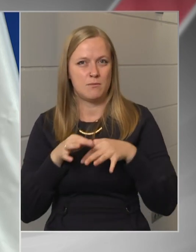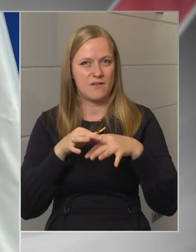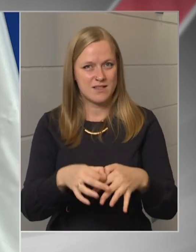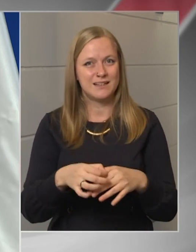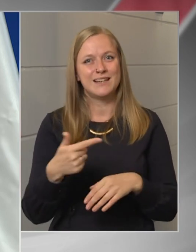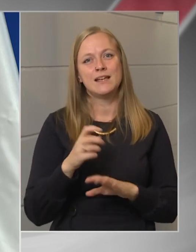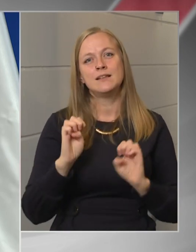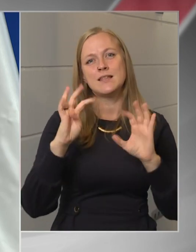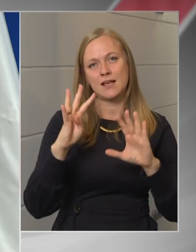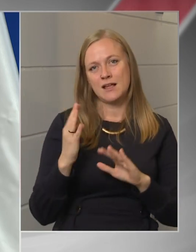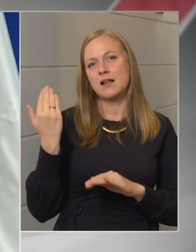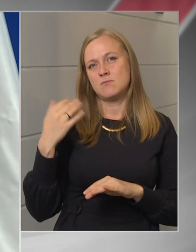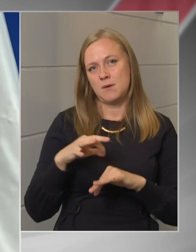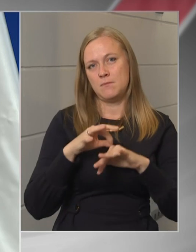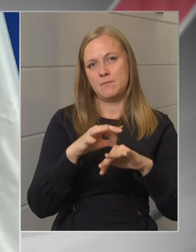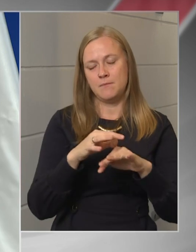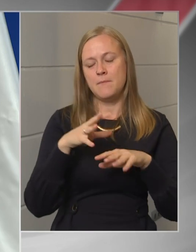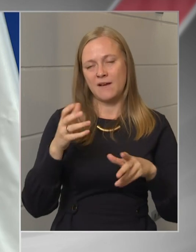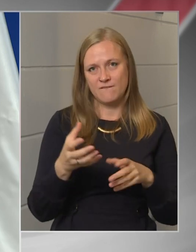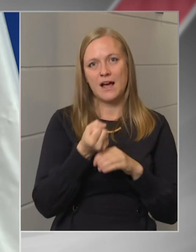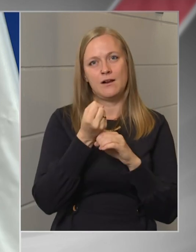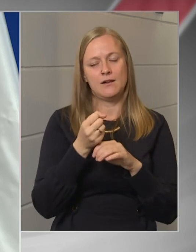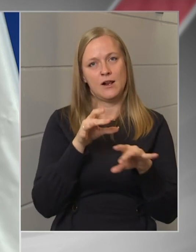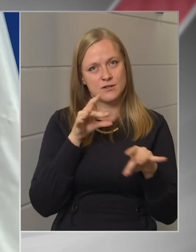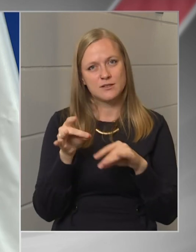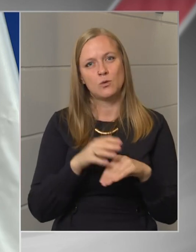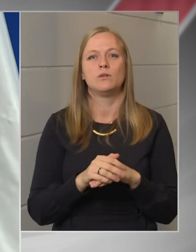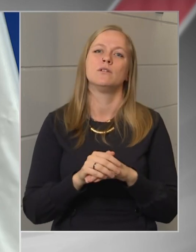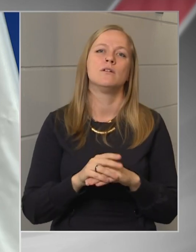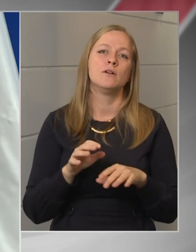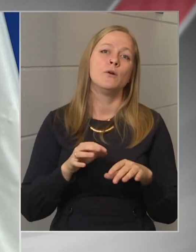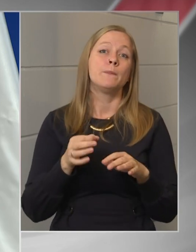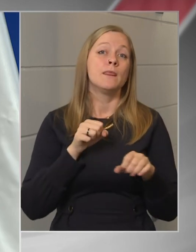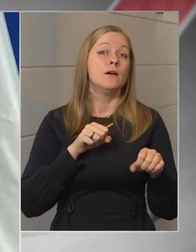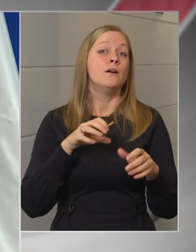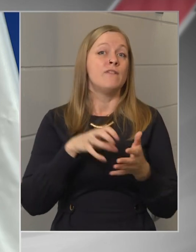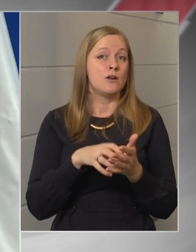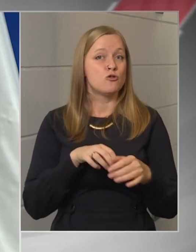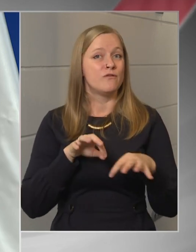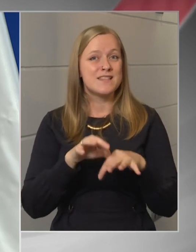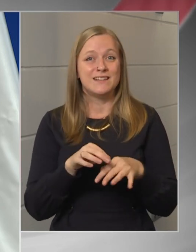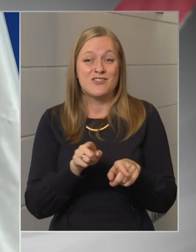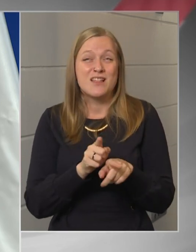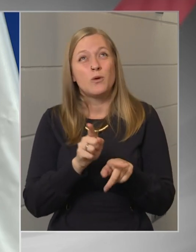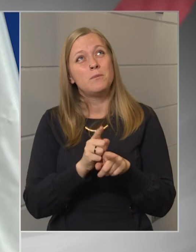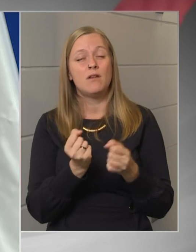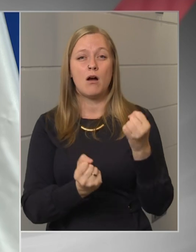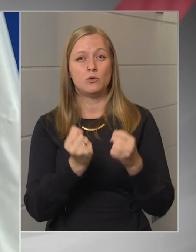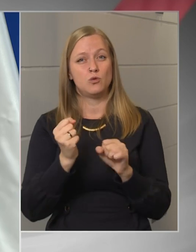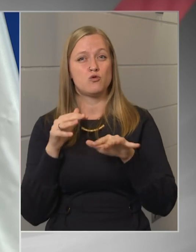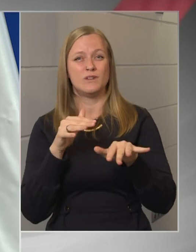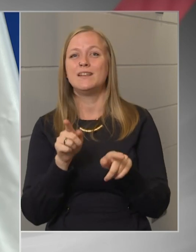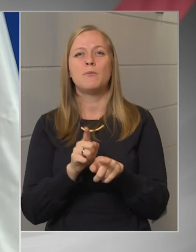megválasztott fővárosi vezetés, amit autós üldözésnek nevezünk, nem annak régen filmekből megismert klasszikus formája,